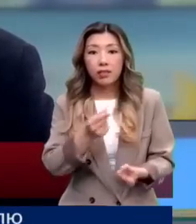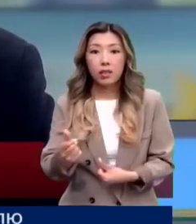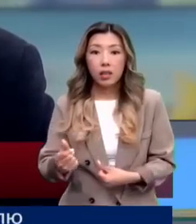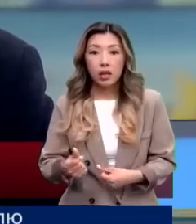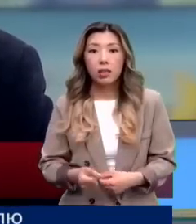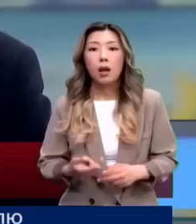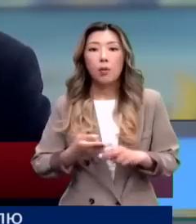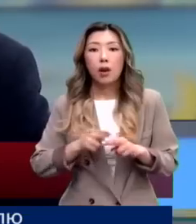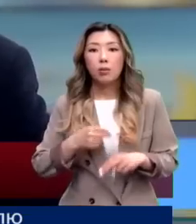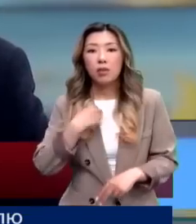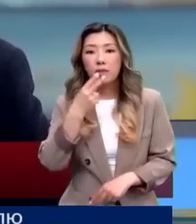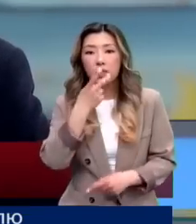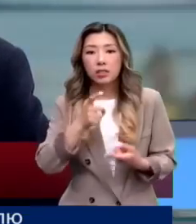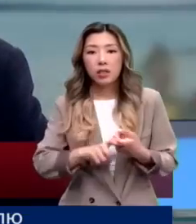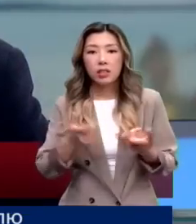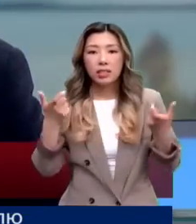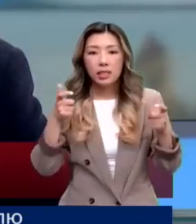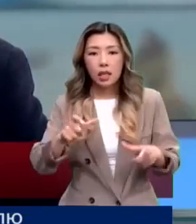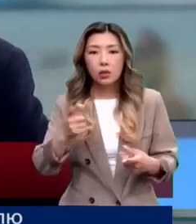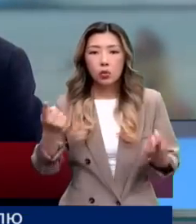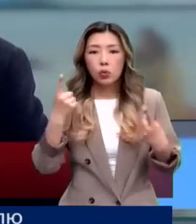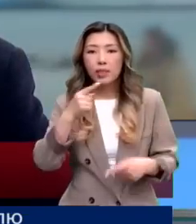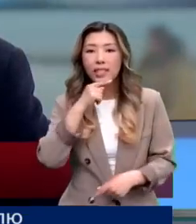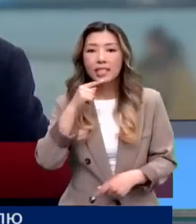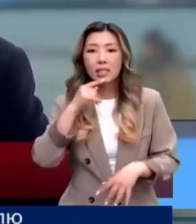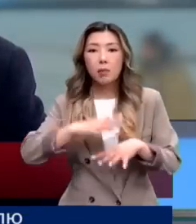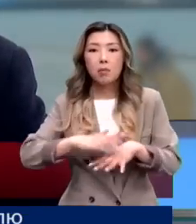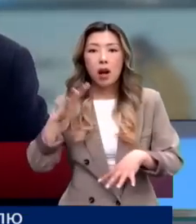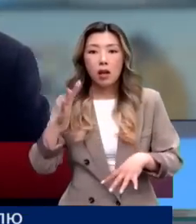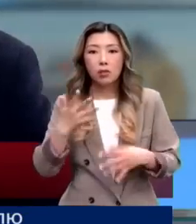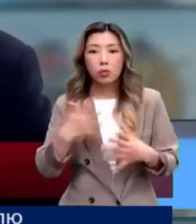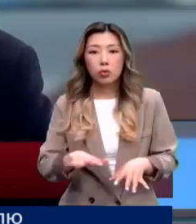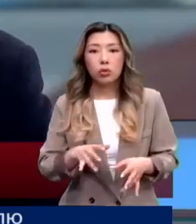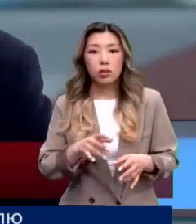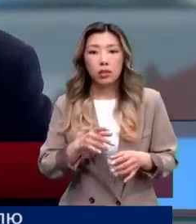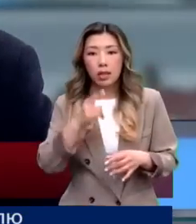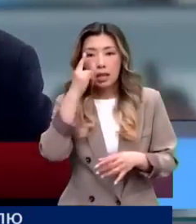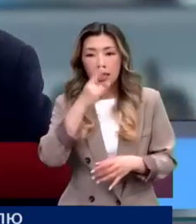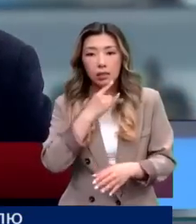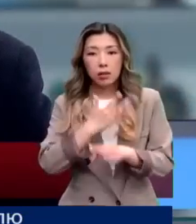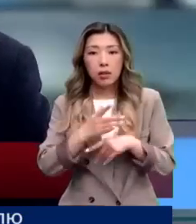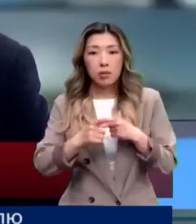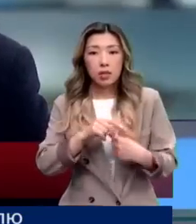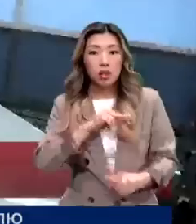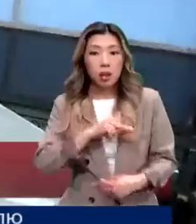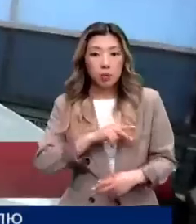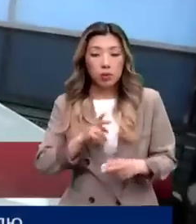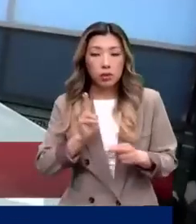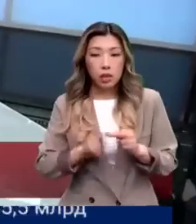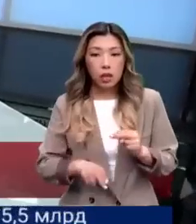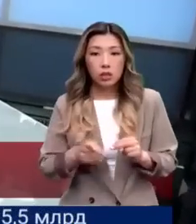что в результате санкций крупные российские банки покидают Казахстан. И конкуренция в этом